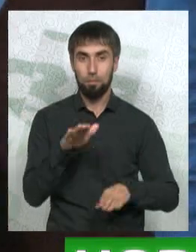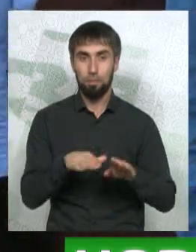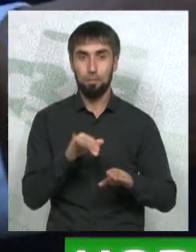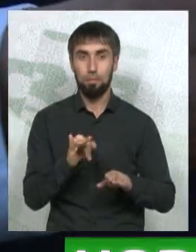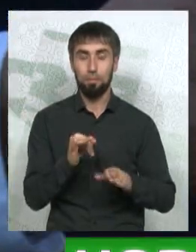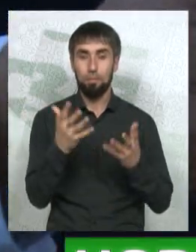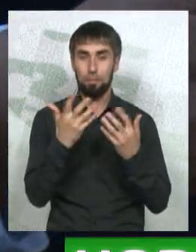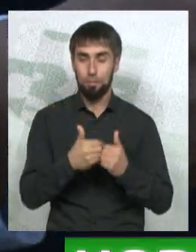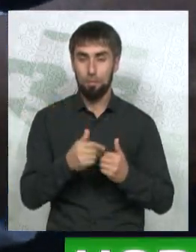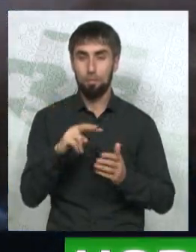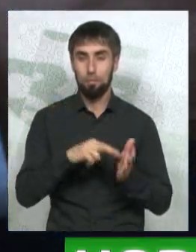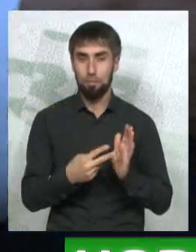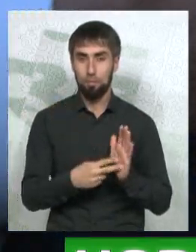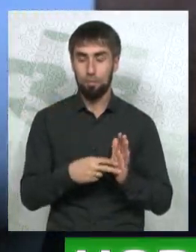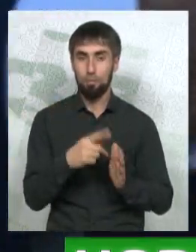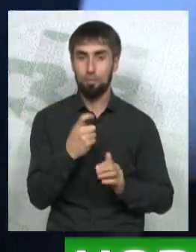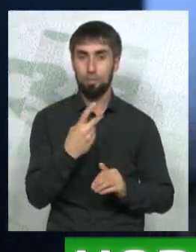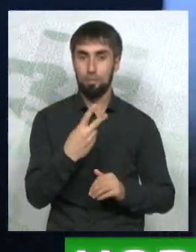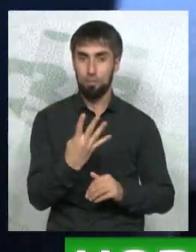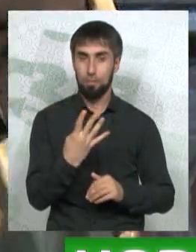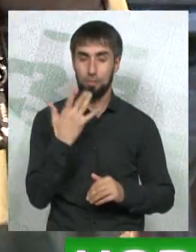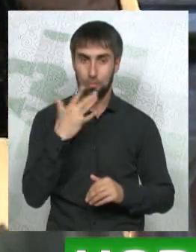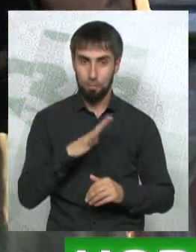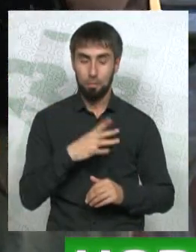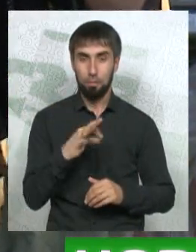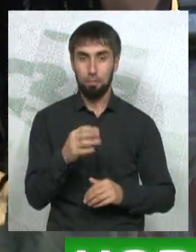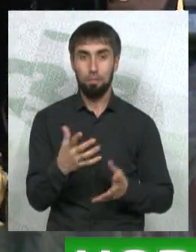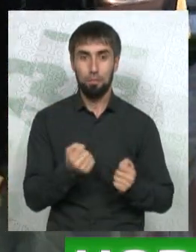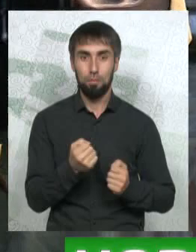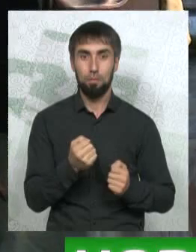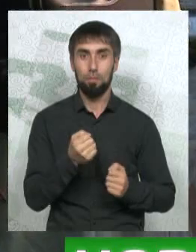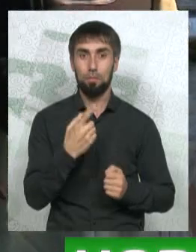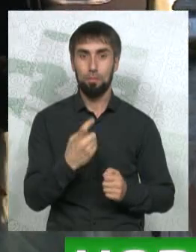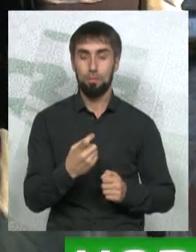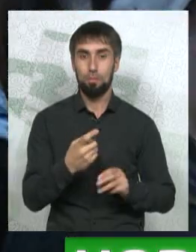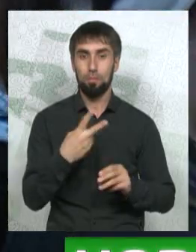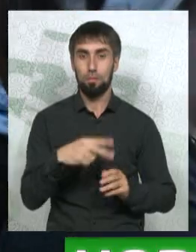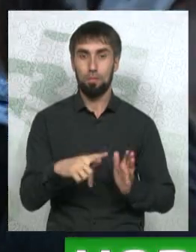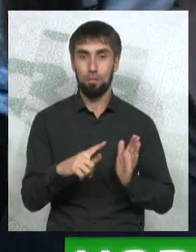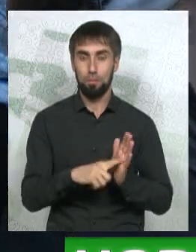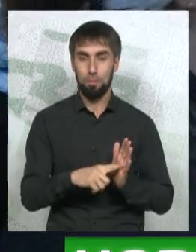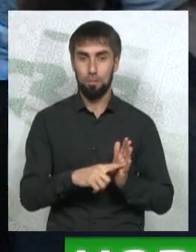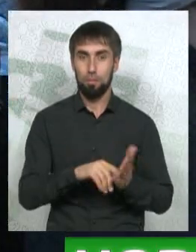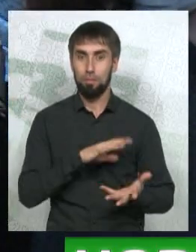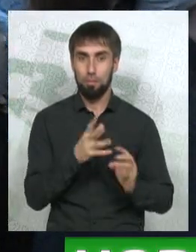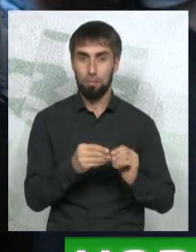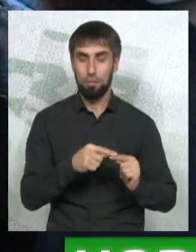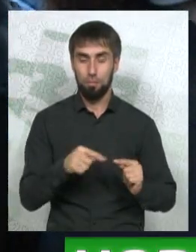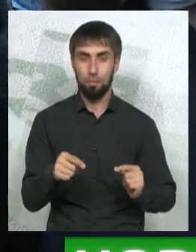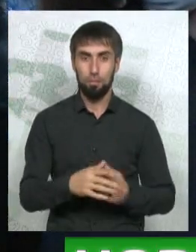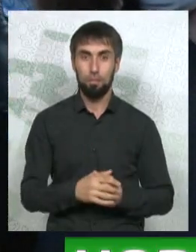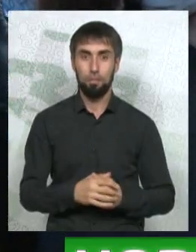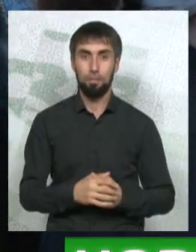Рекорд поставлен. Планировали сделать 124 метра, а получилось на 3,5 метра больше. Общая длина пирожного